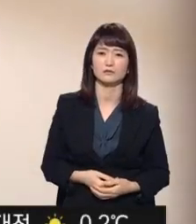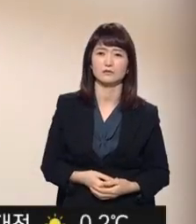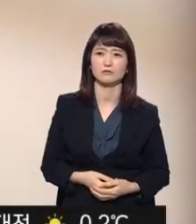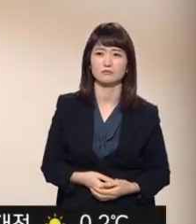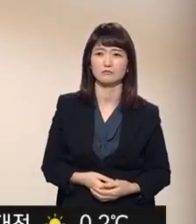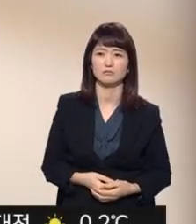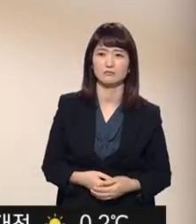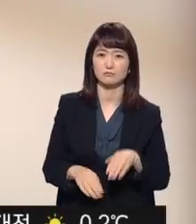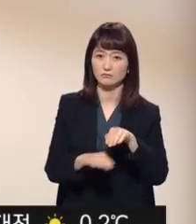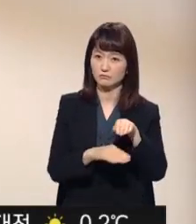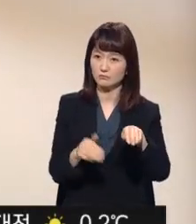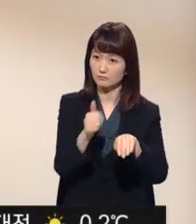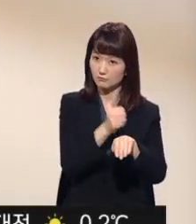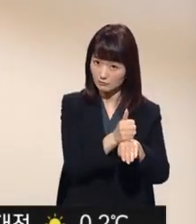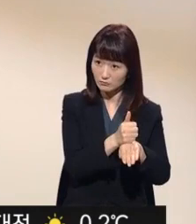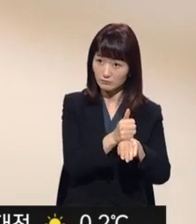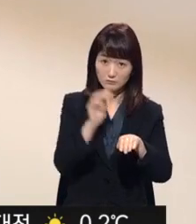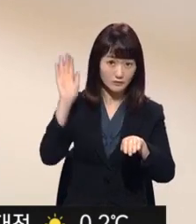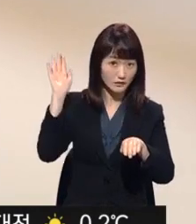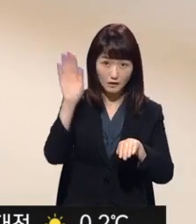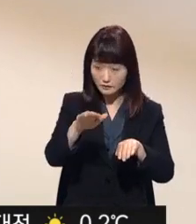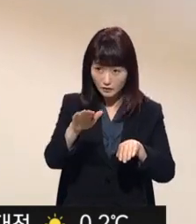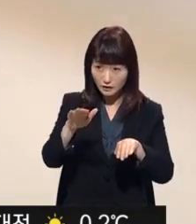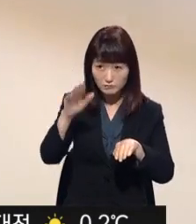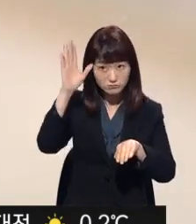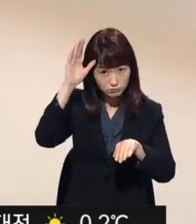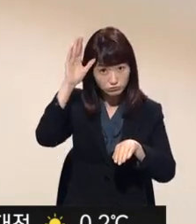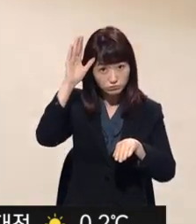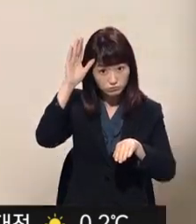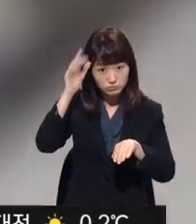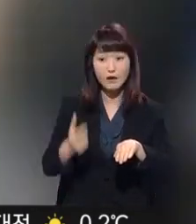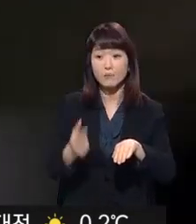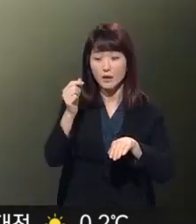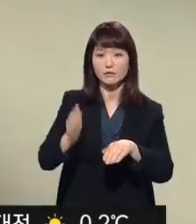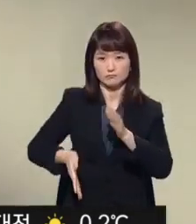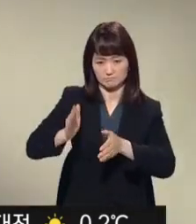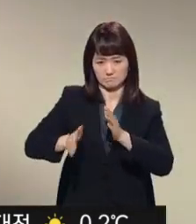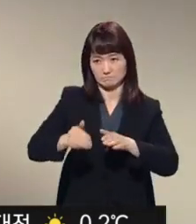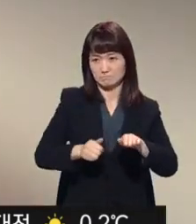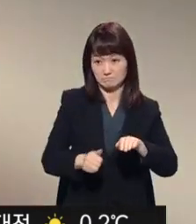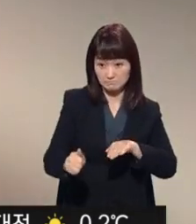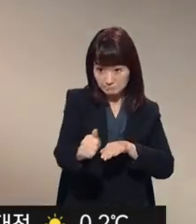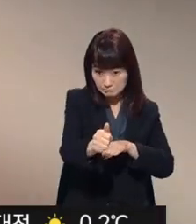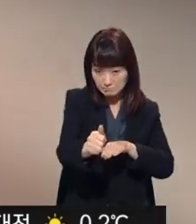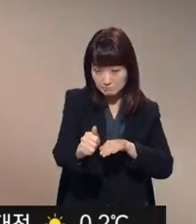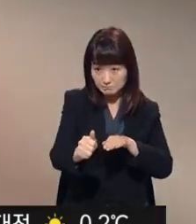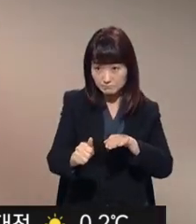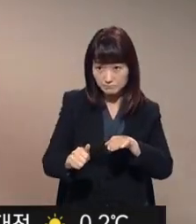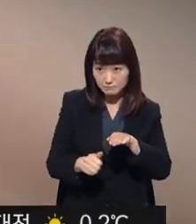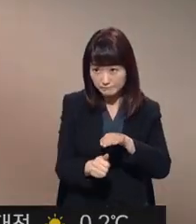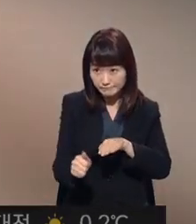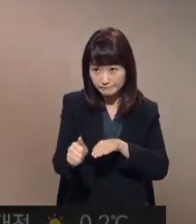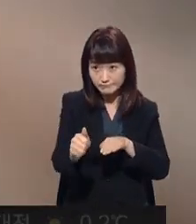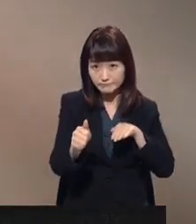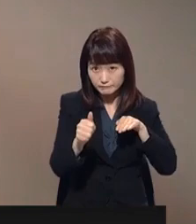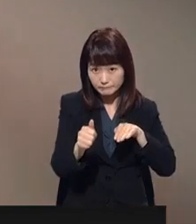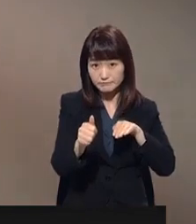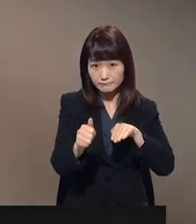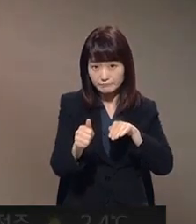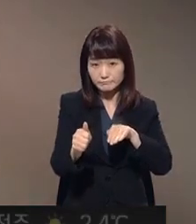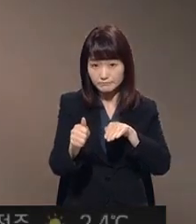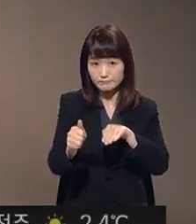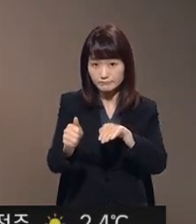네, 차에 타서 가자 라고 외치니까 고민 없이 바로 달렸습니다. 이 강아지를 따라서 천천히